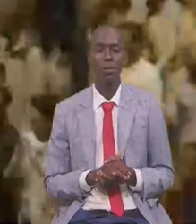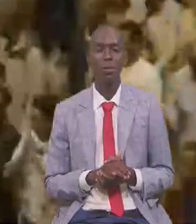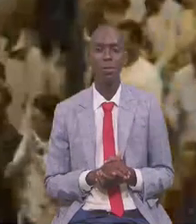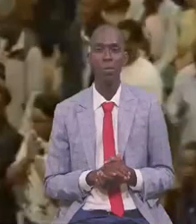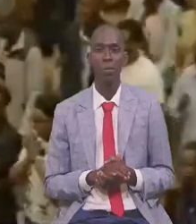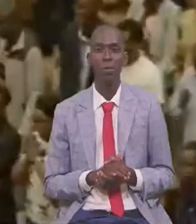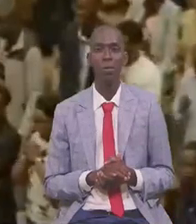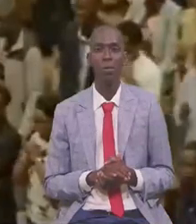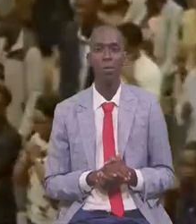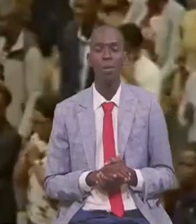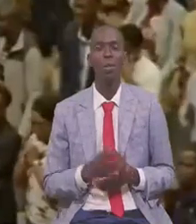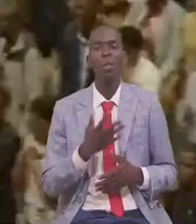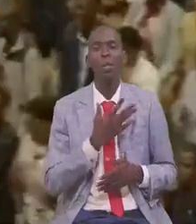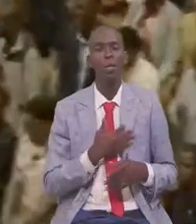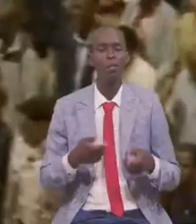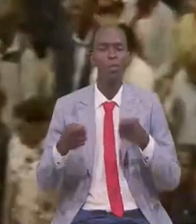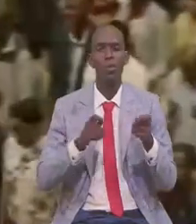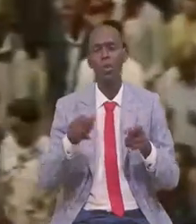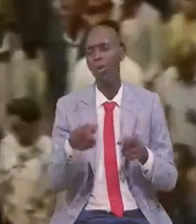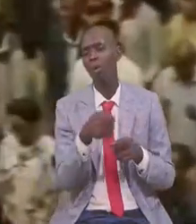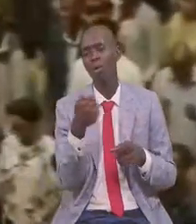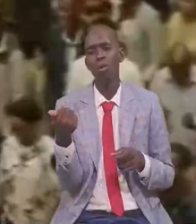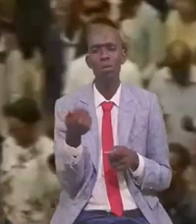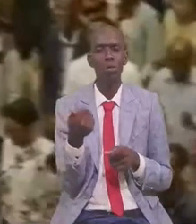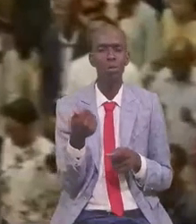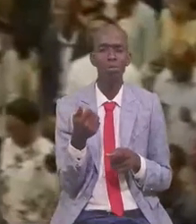Et domptent les autres langues également.